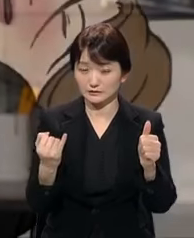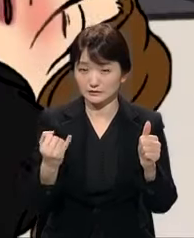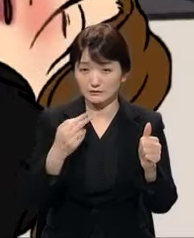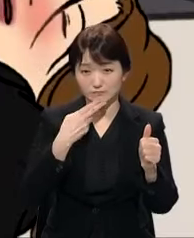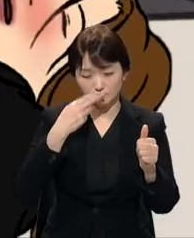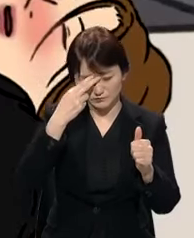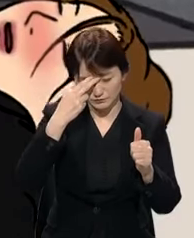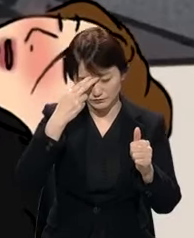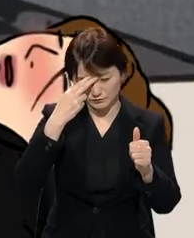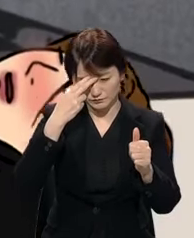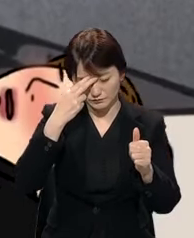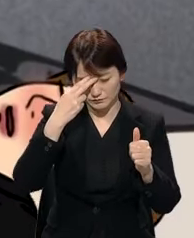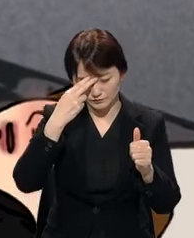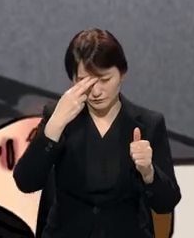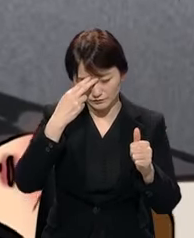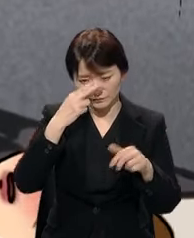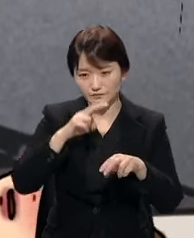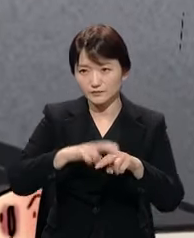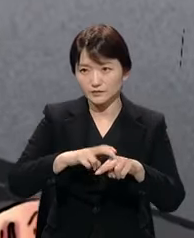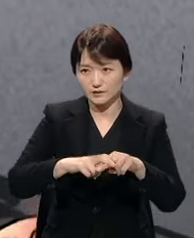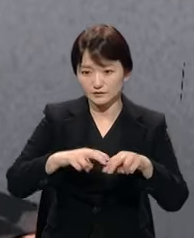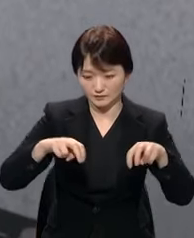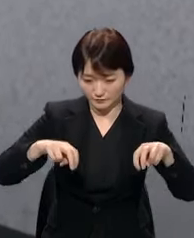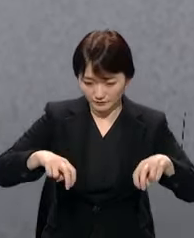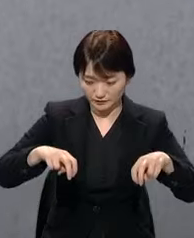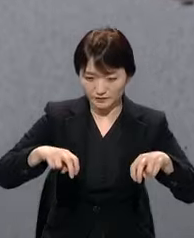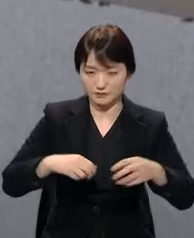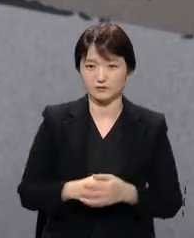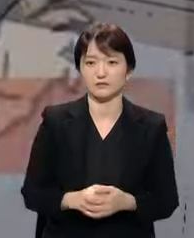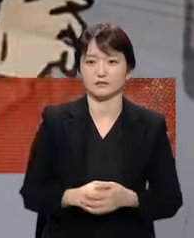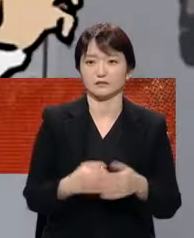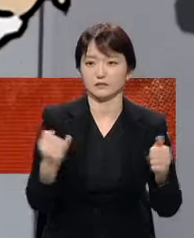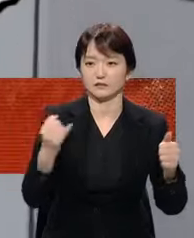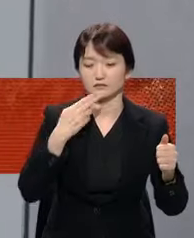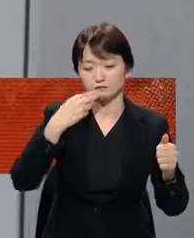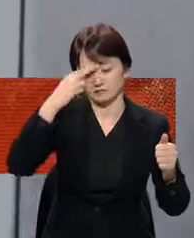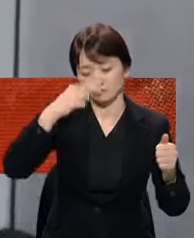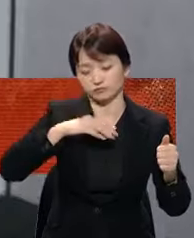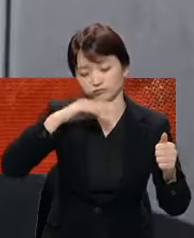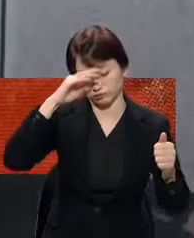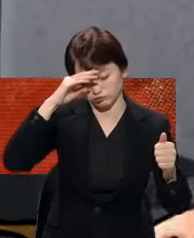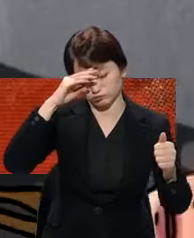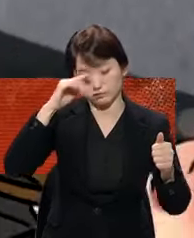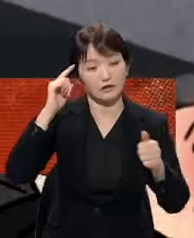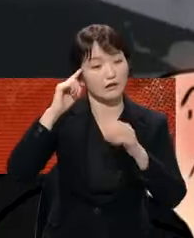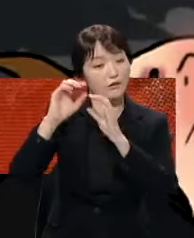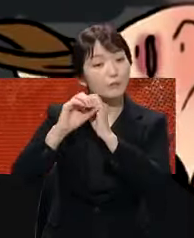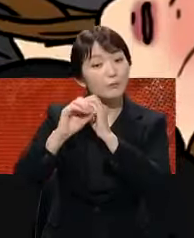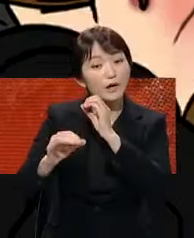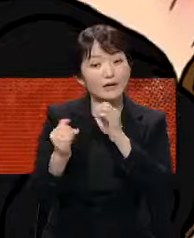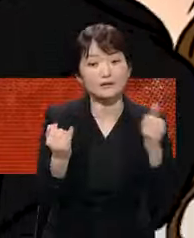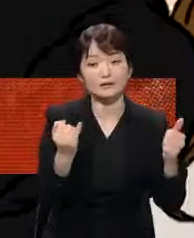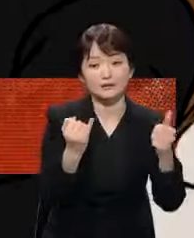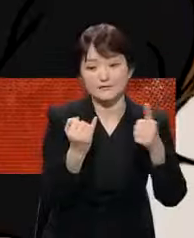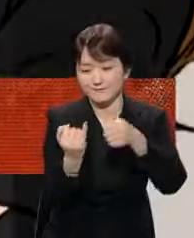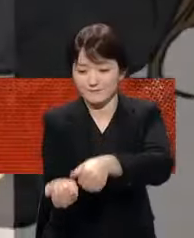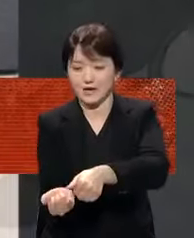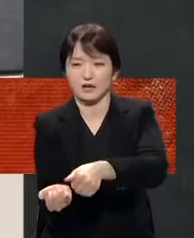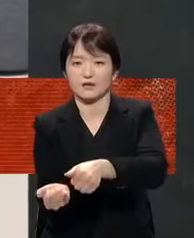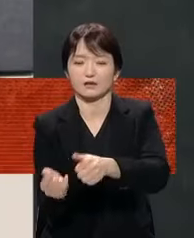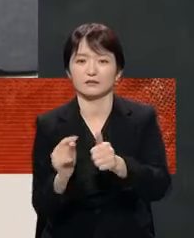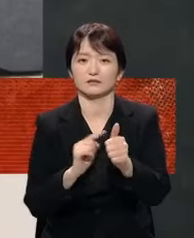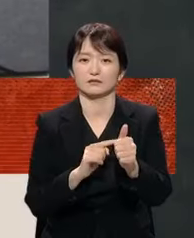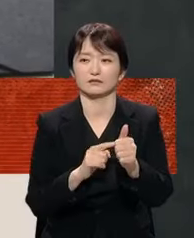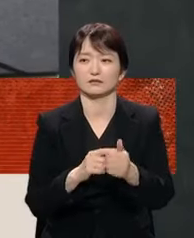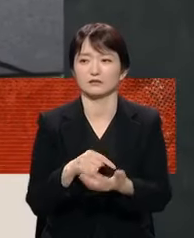술자리에서 동석을 했는데 이 자리에서 술에 취해서 의식을 잃은 여성을 준강간을 한 상황입니다.